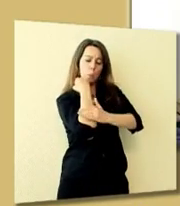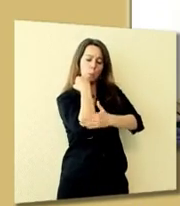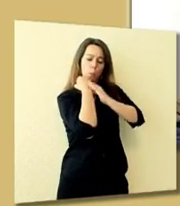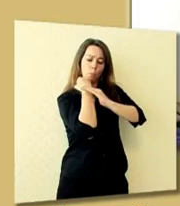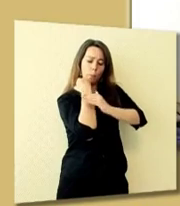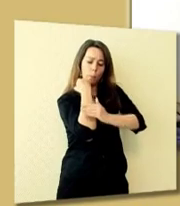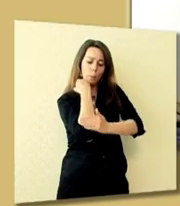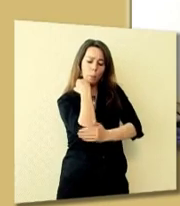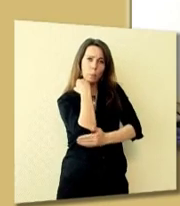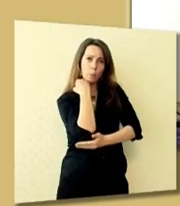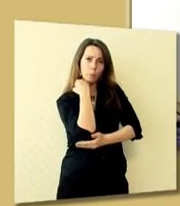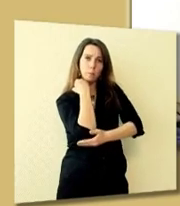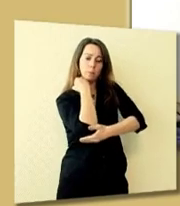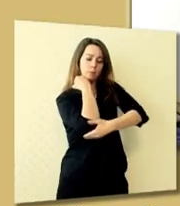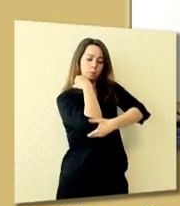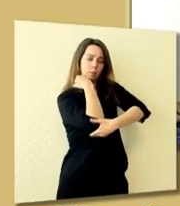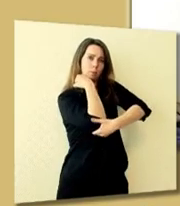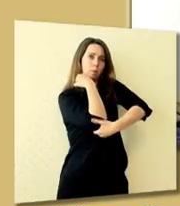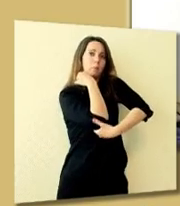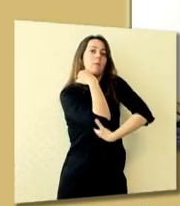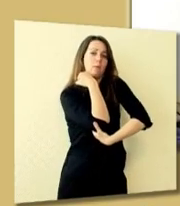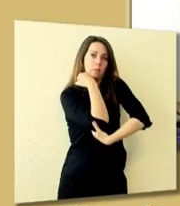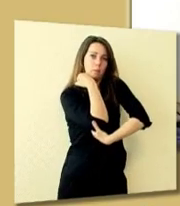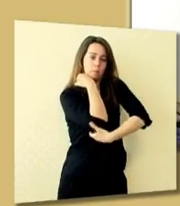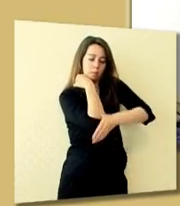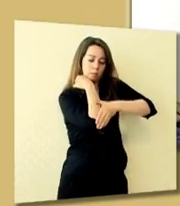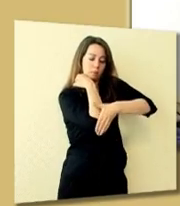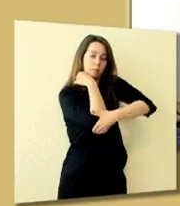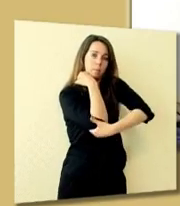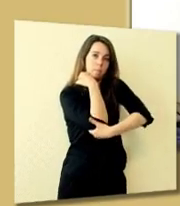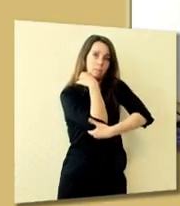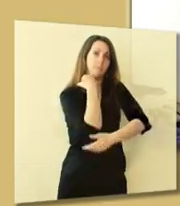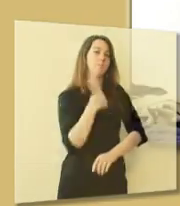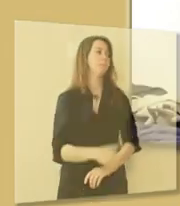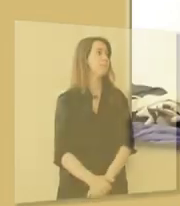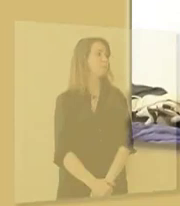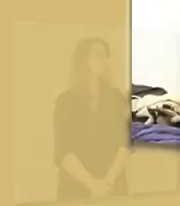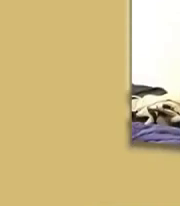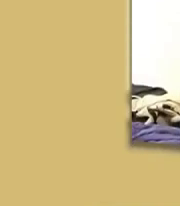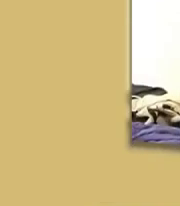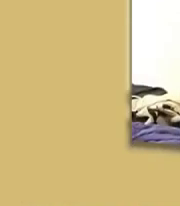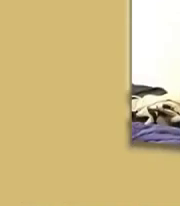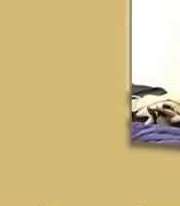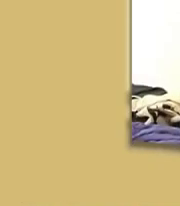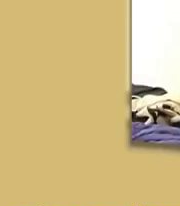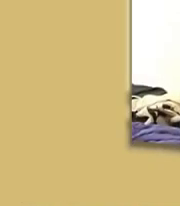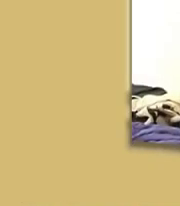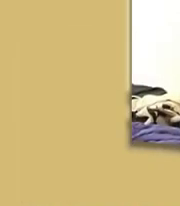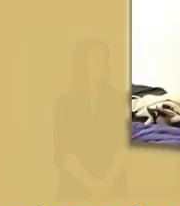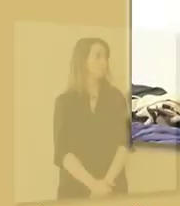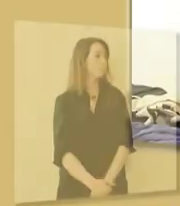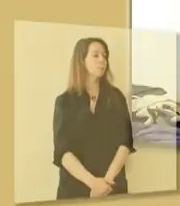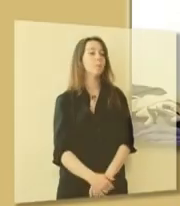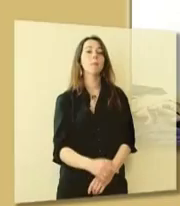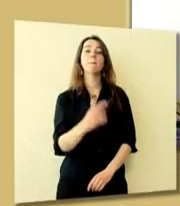Je vais maintenant asseoir mon bébé et border ses petites fesses. Tu vois, son dos est bien rond et le bassin est bien